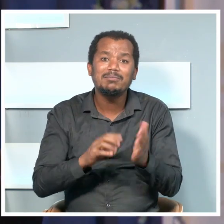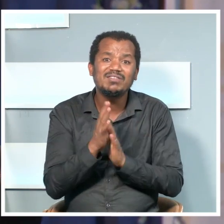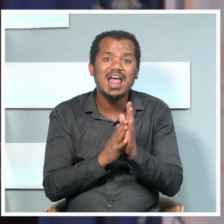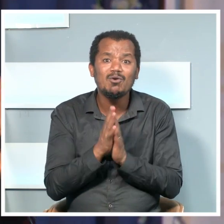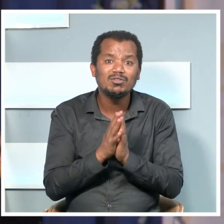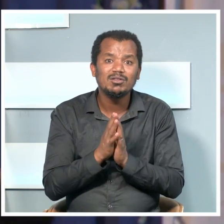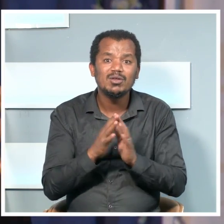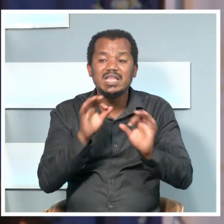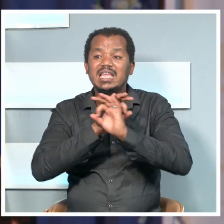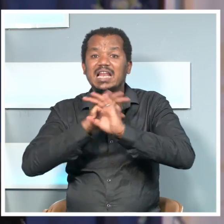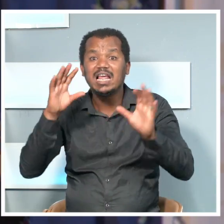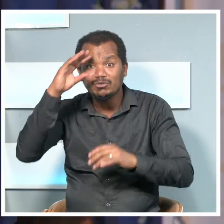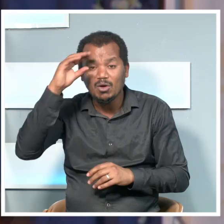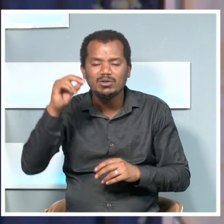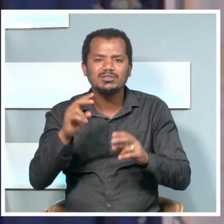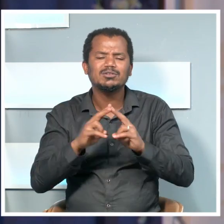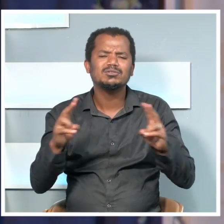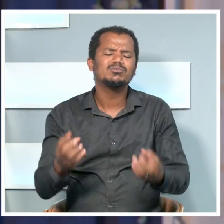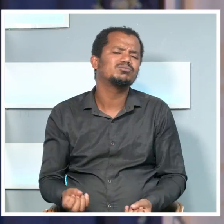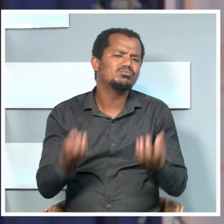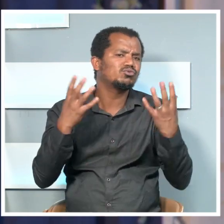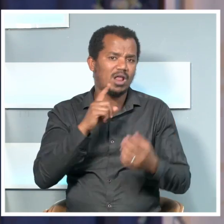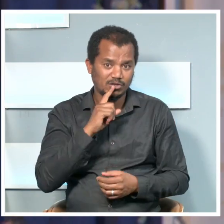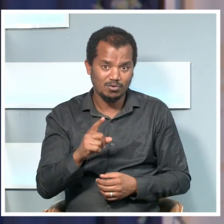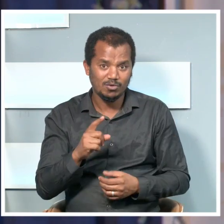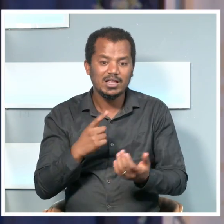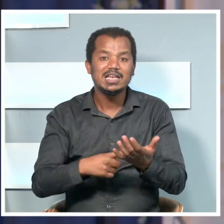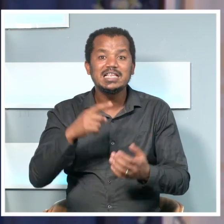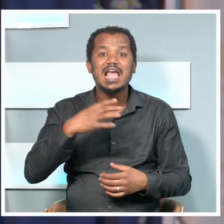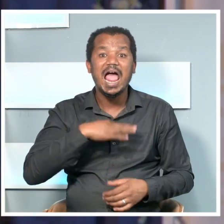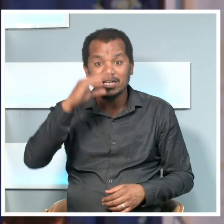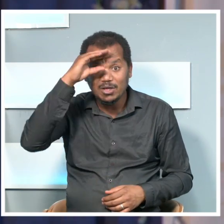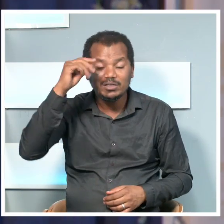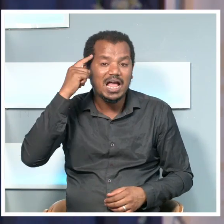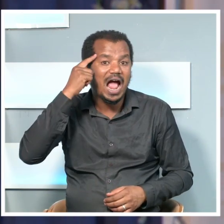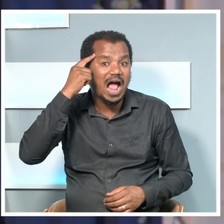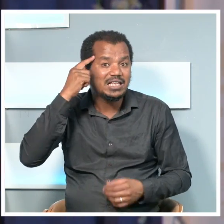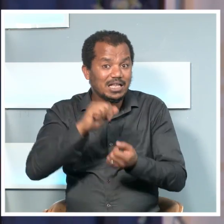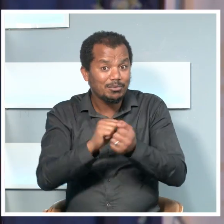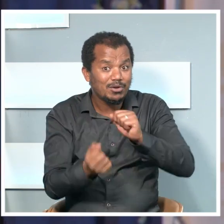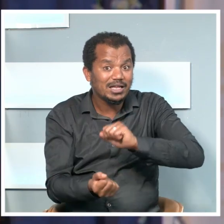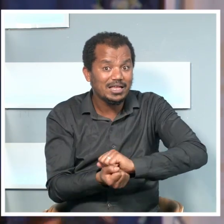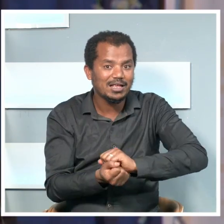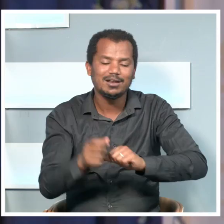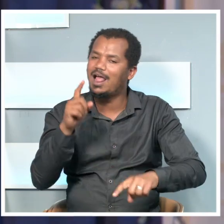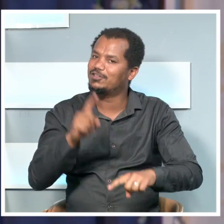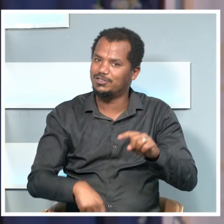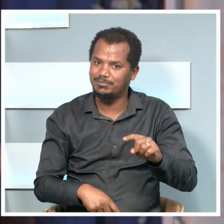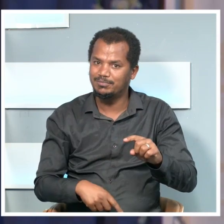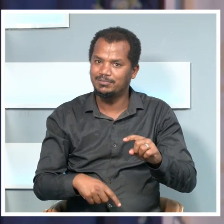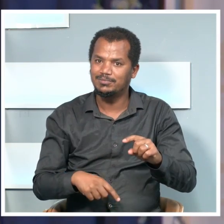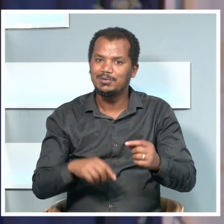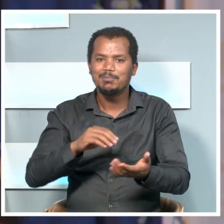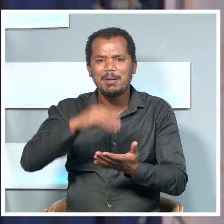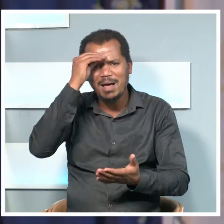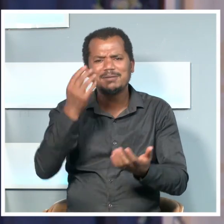ፍላጎት የሌላቸው ሰዎች እጅግ ብዙ ናቸው። እንደዚህ አይነት ሰዎች ደግሞ አስተሳሰባቸው ሊቀየር አይችልም።